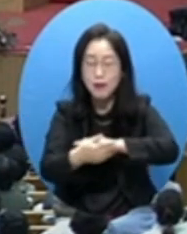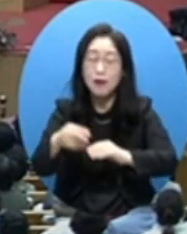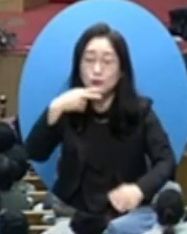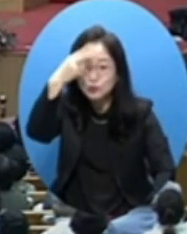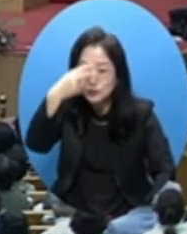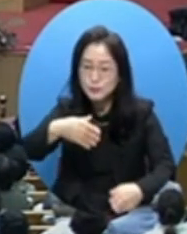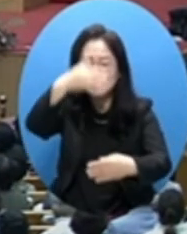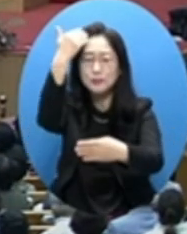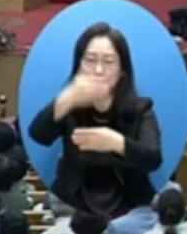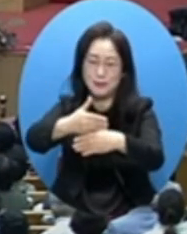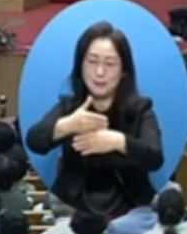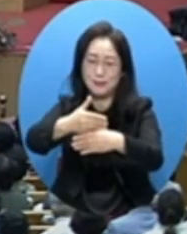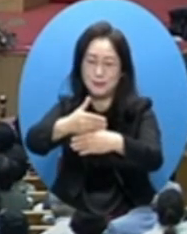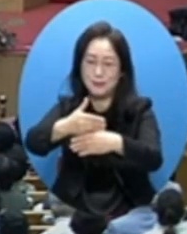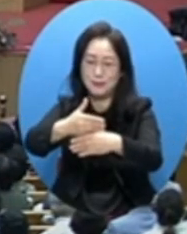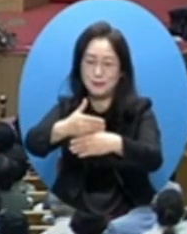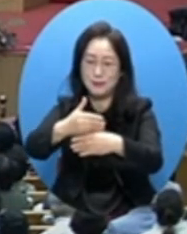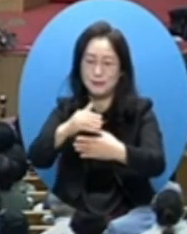닫고